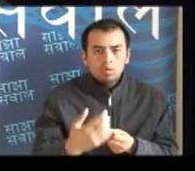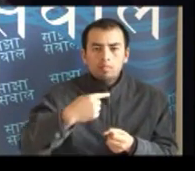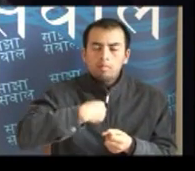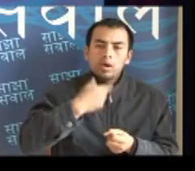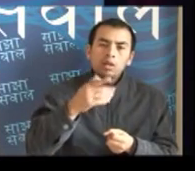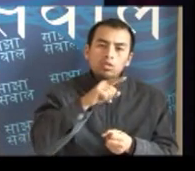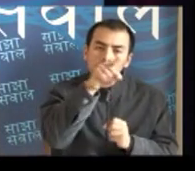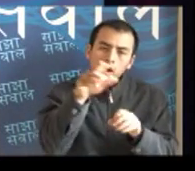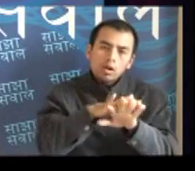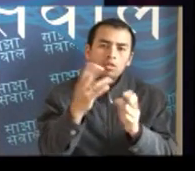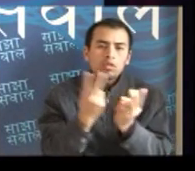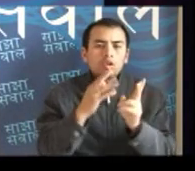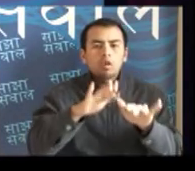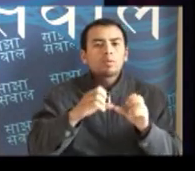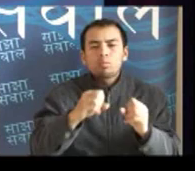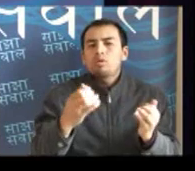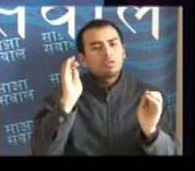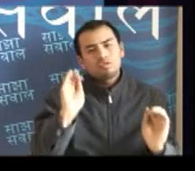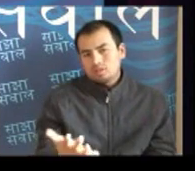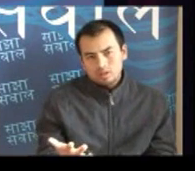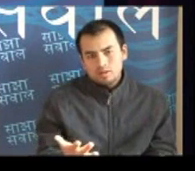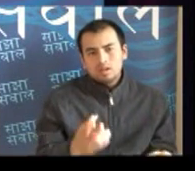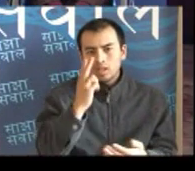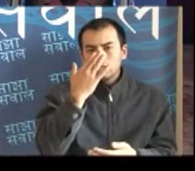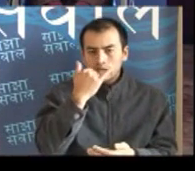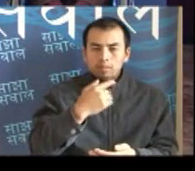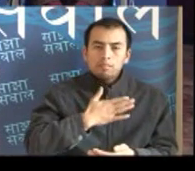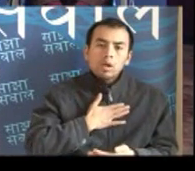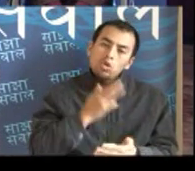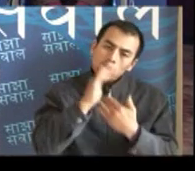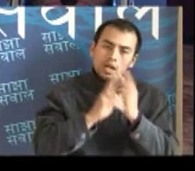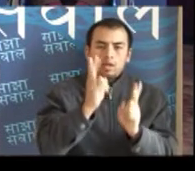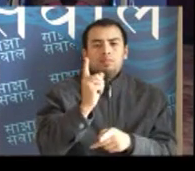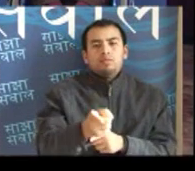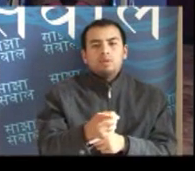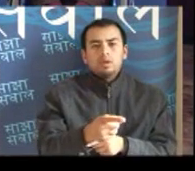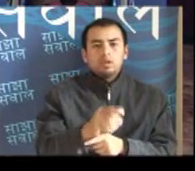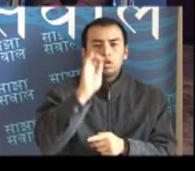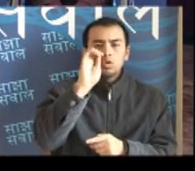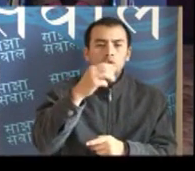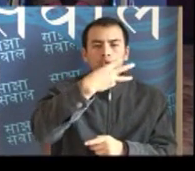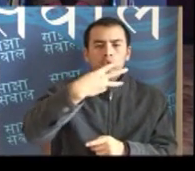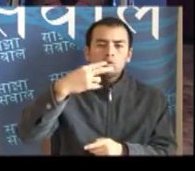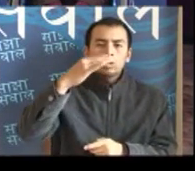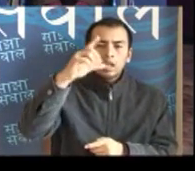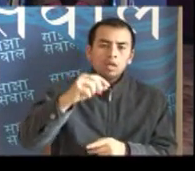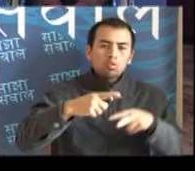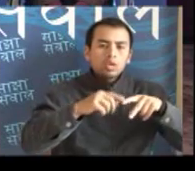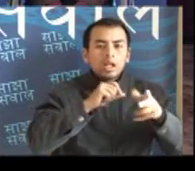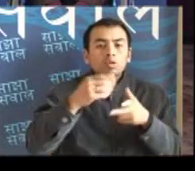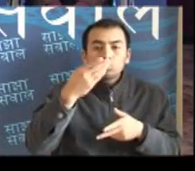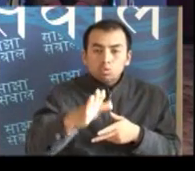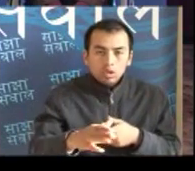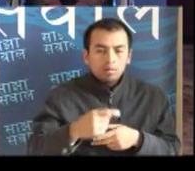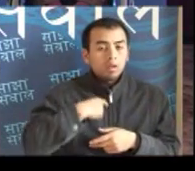मैले तपाईँहरूले जस्तै कम्प्युटर प्रयोग गर्न नसकेर हो। त्यसर्थ मेरो माध्यमै त्यही भयो। सुशीलाजीले खुट्टाले लेख्नुहुन्छ अरे,